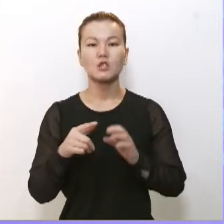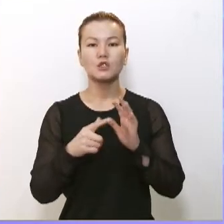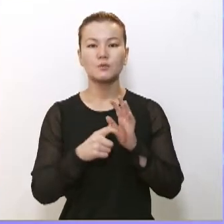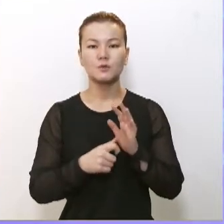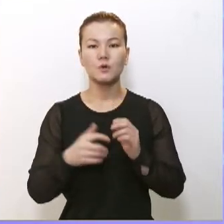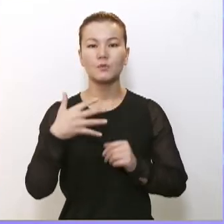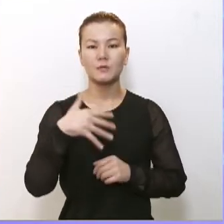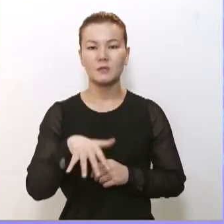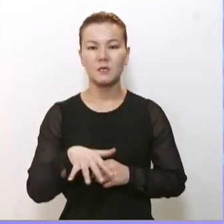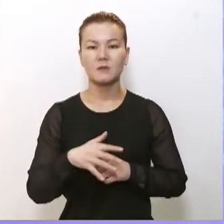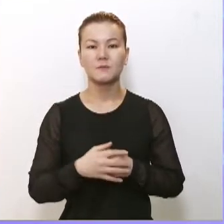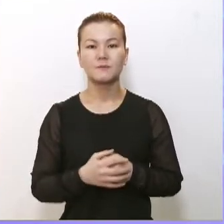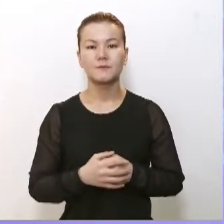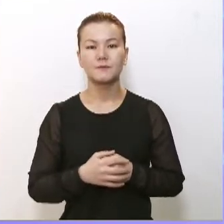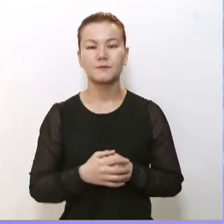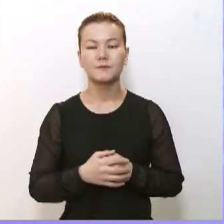12750